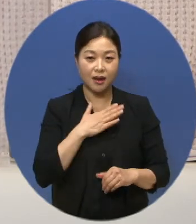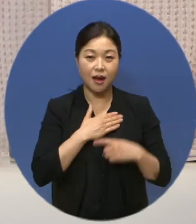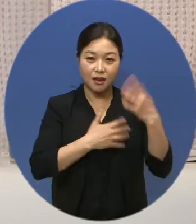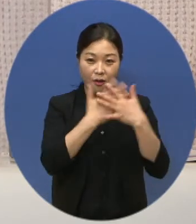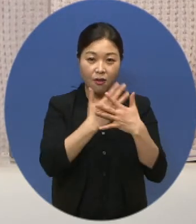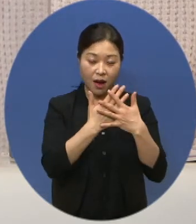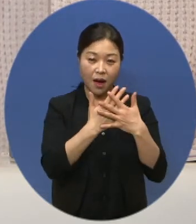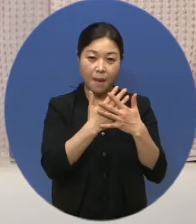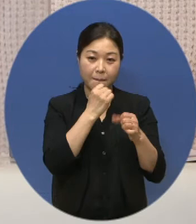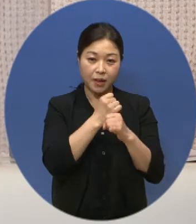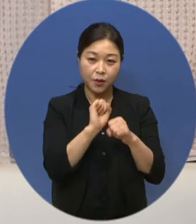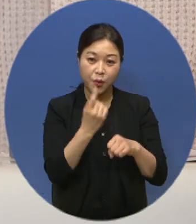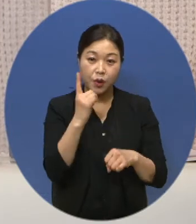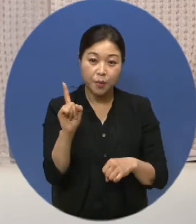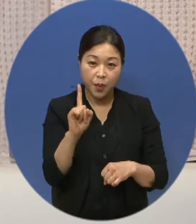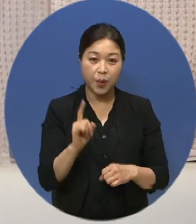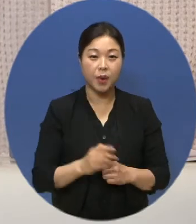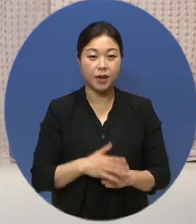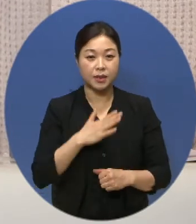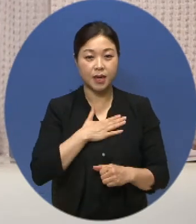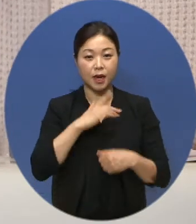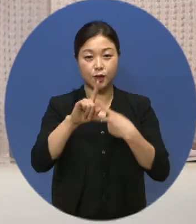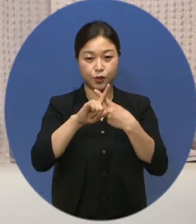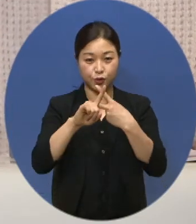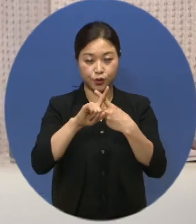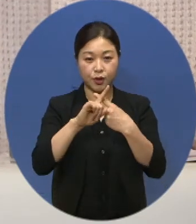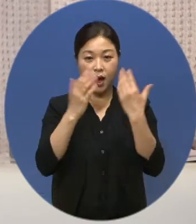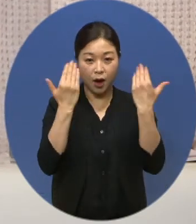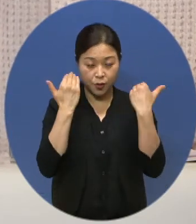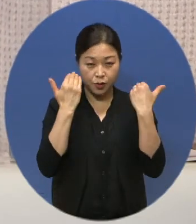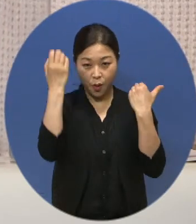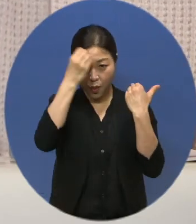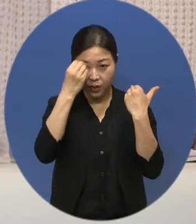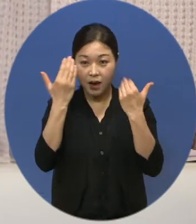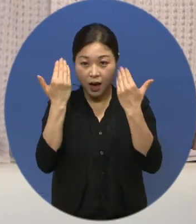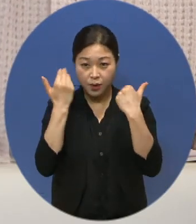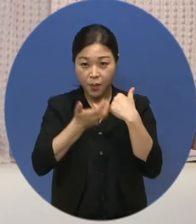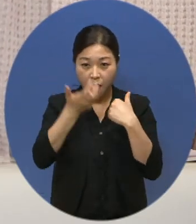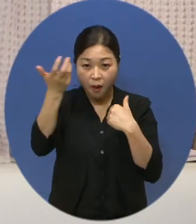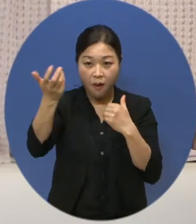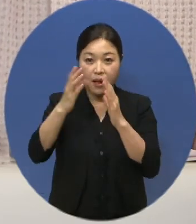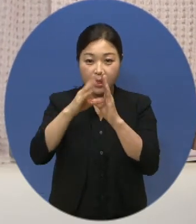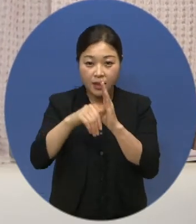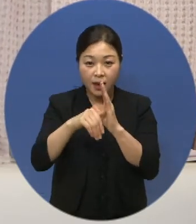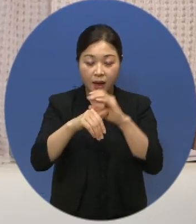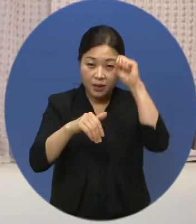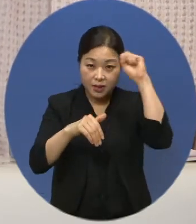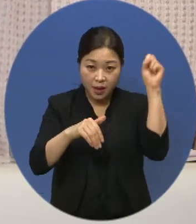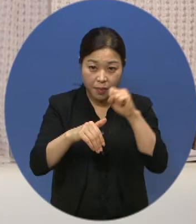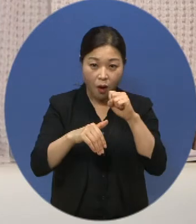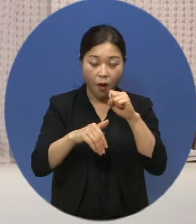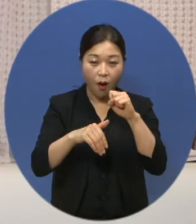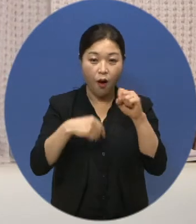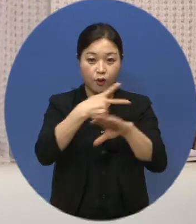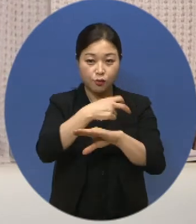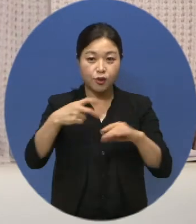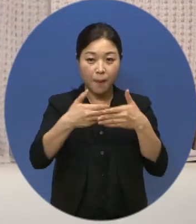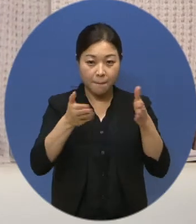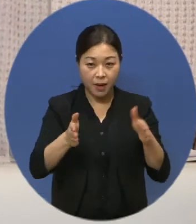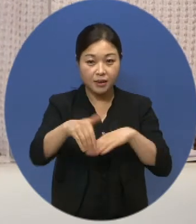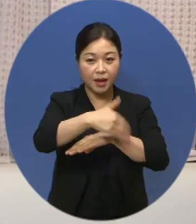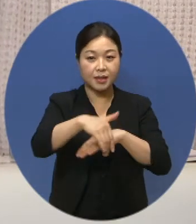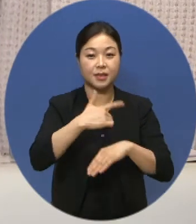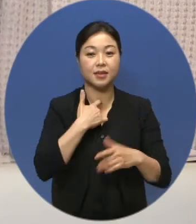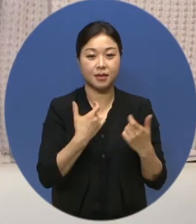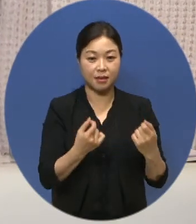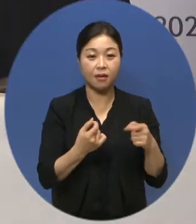된 게 제가 중학교에서 고등학교 딱 넘어가는 그 시절에 새벽 수영반을 다녔었거든요. 근데 새벽